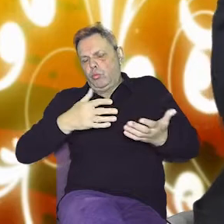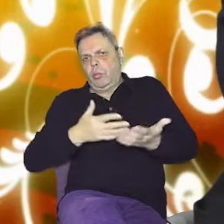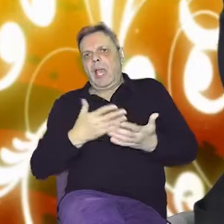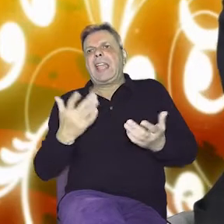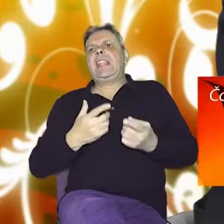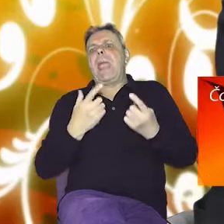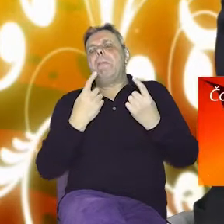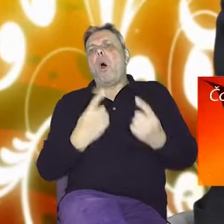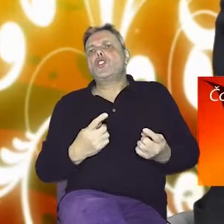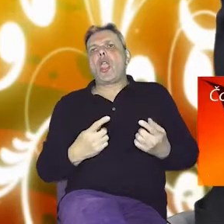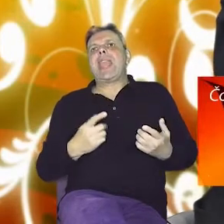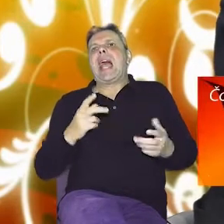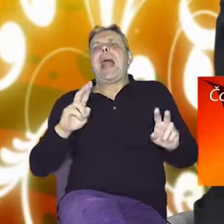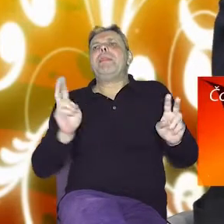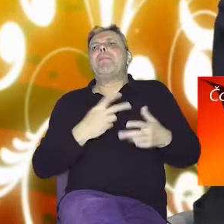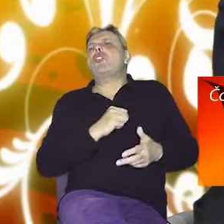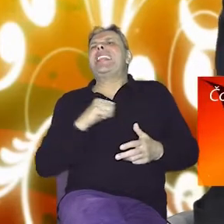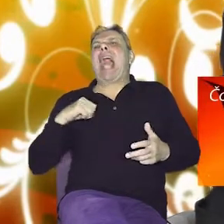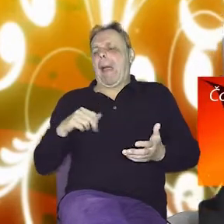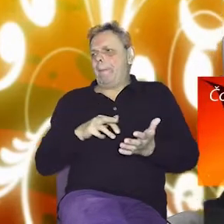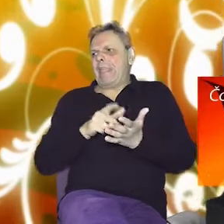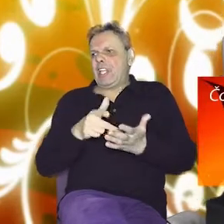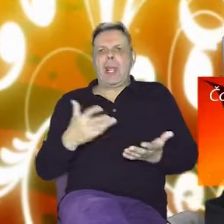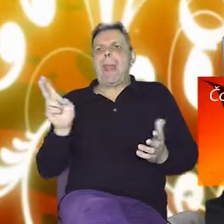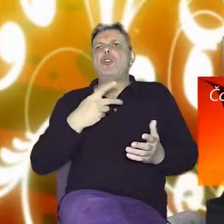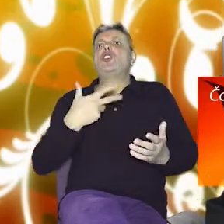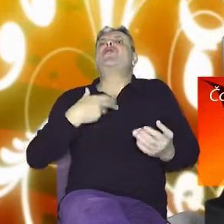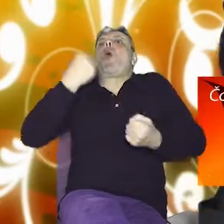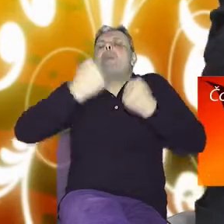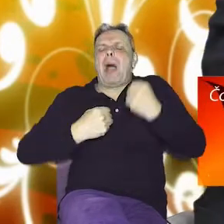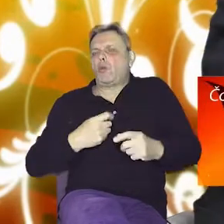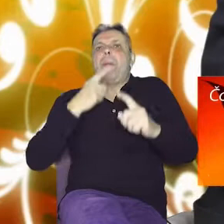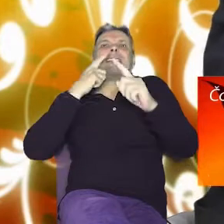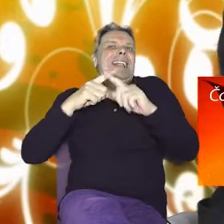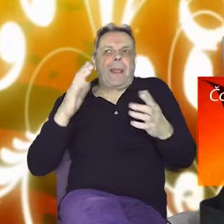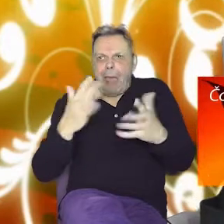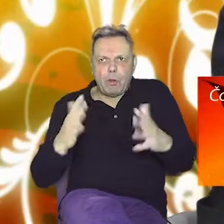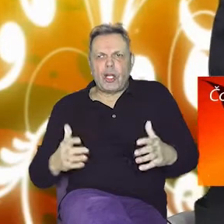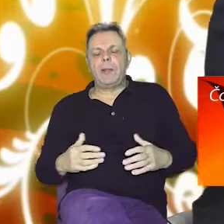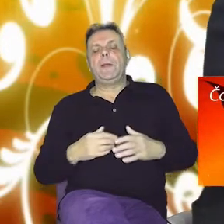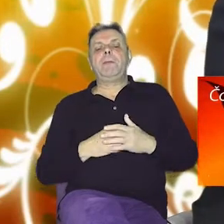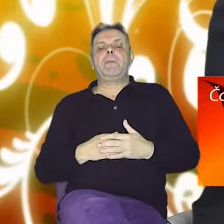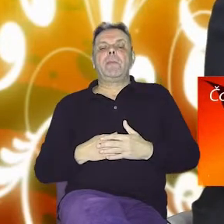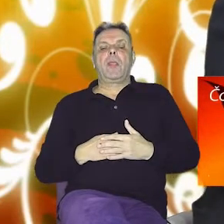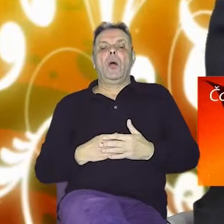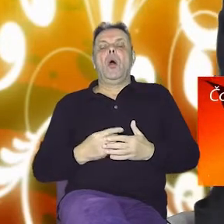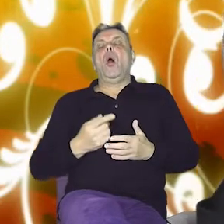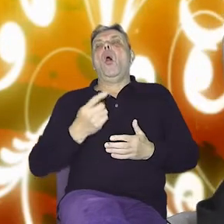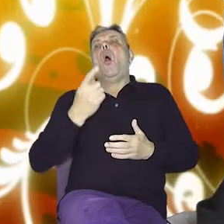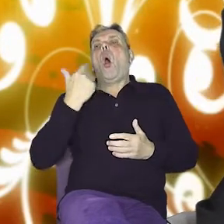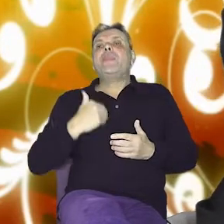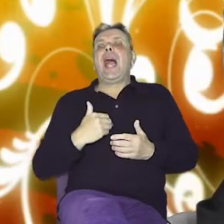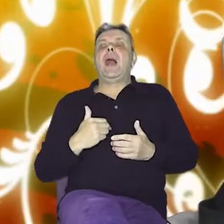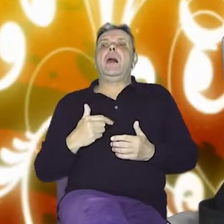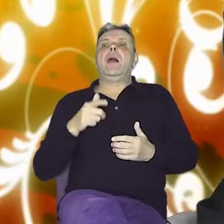bolnicama, gdje postoji indikacija da ne može ići svojim kolima, ne može ići gradskim prijevozem i tako, jel?